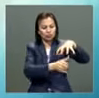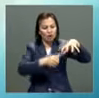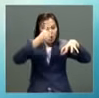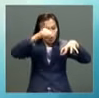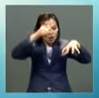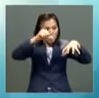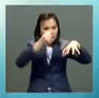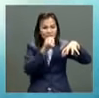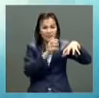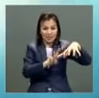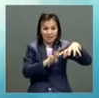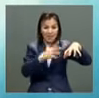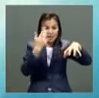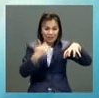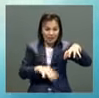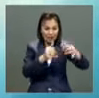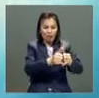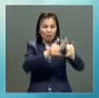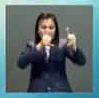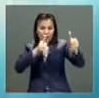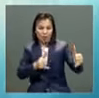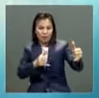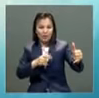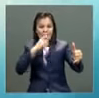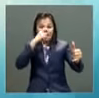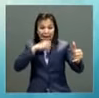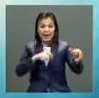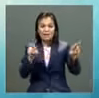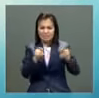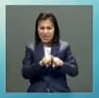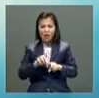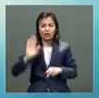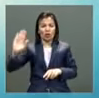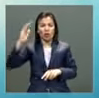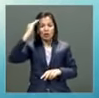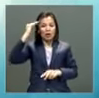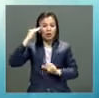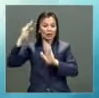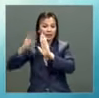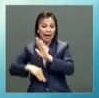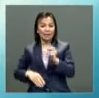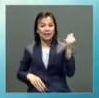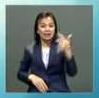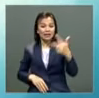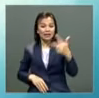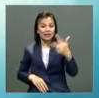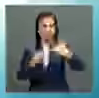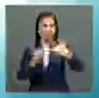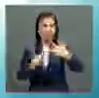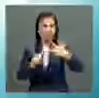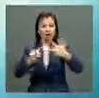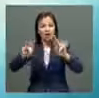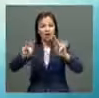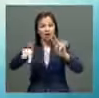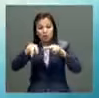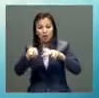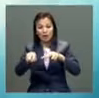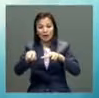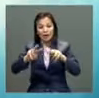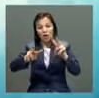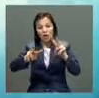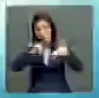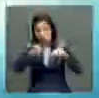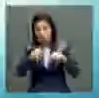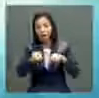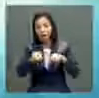มกับเรื่องของโซเชียลดิสแทนซิ่งซึ่งเราทำอยู่เหมือนกันอันที่3คือระบบการตรวจรักษาโรคนะครับตรวจโ